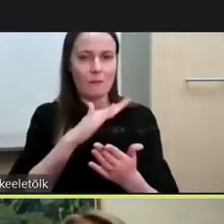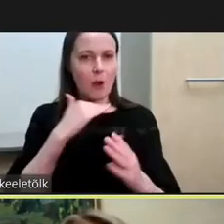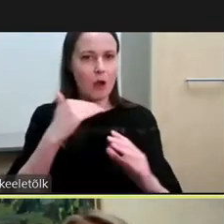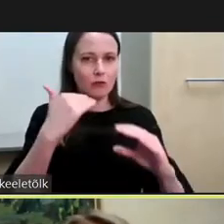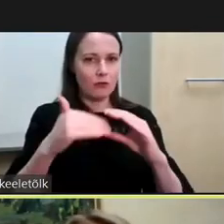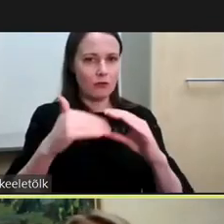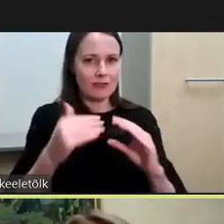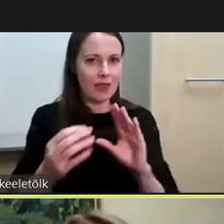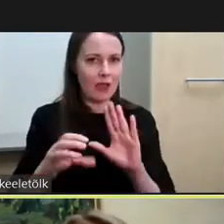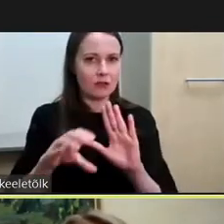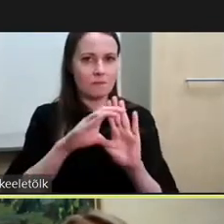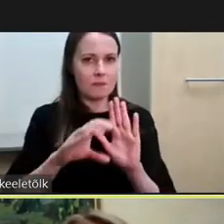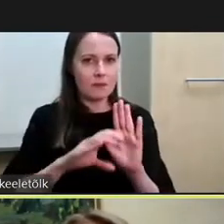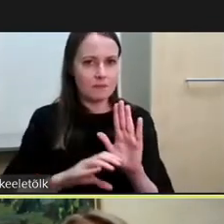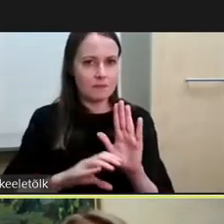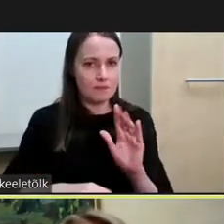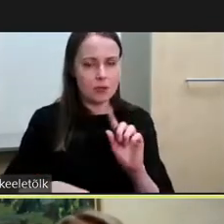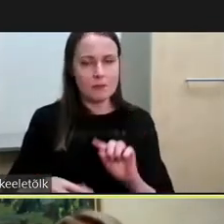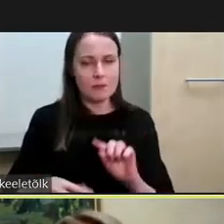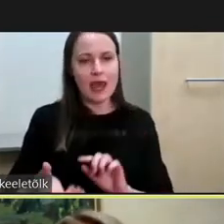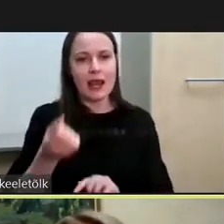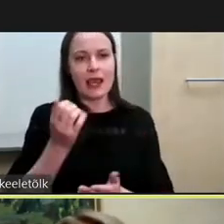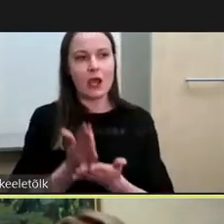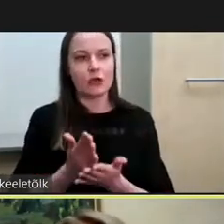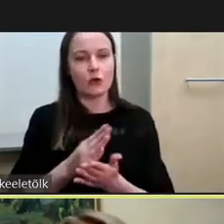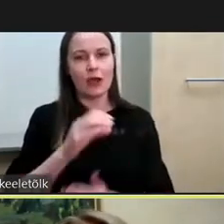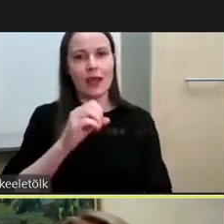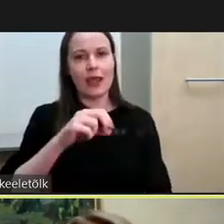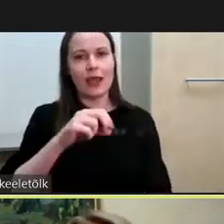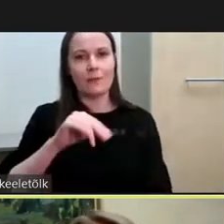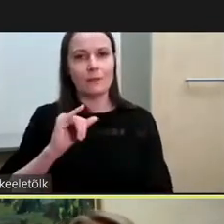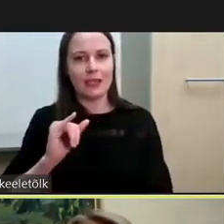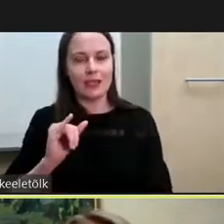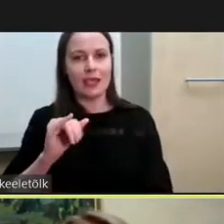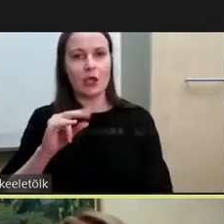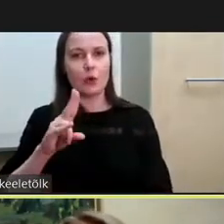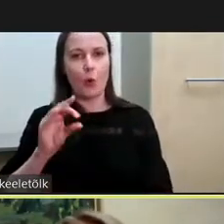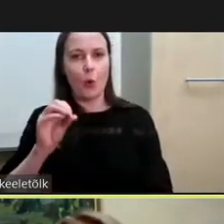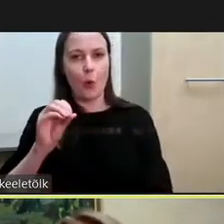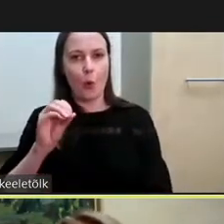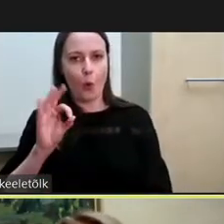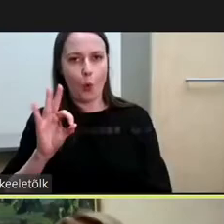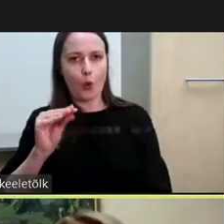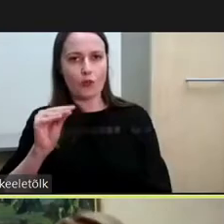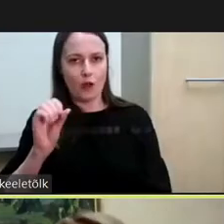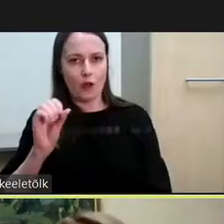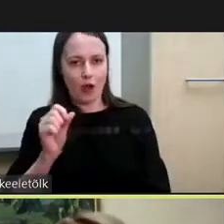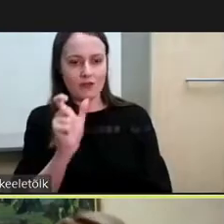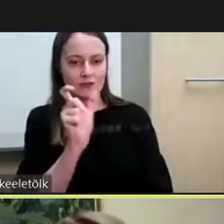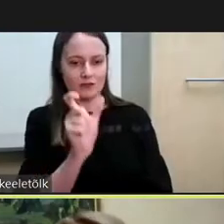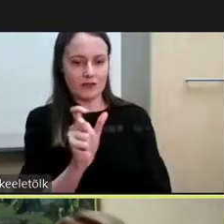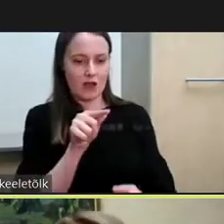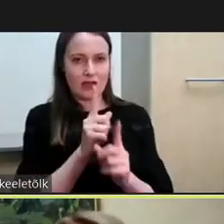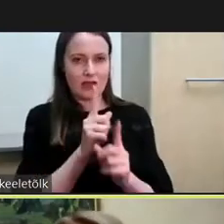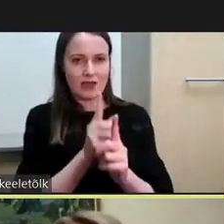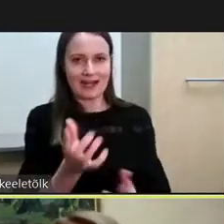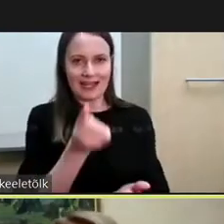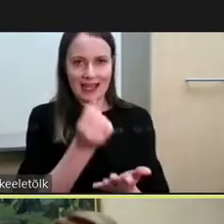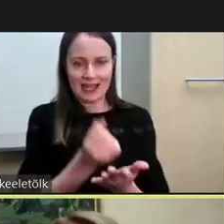samamoodi YouTube'ist märksõnaga EPIKoda ja seal on siis erinevad õppefilmid, seal on ka päris huvitavaid